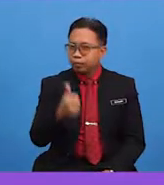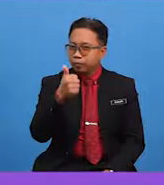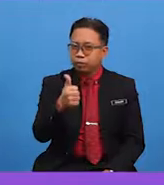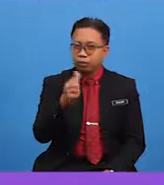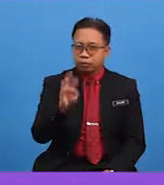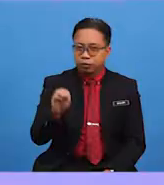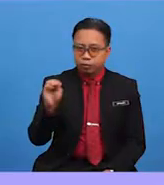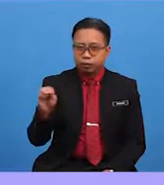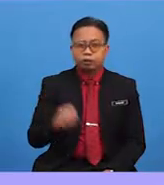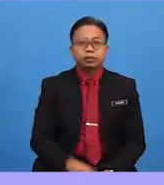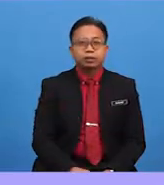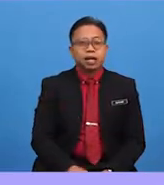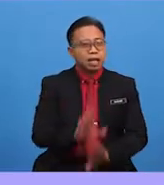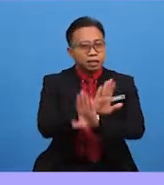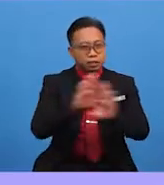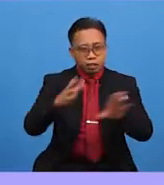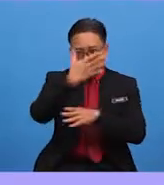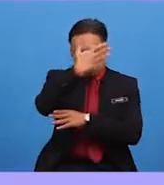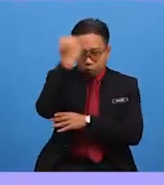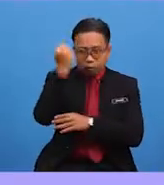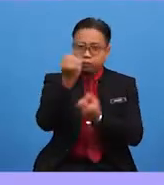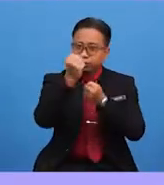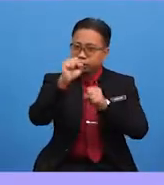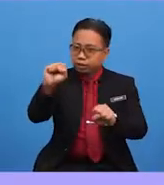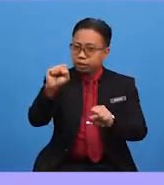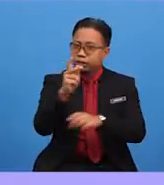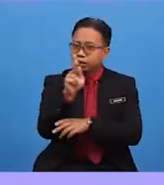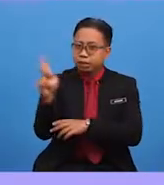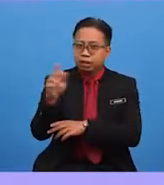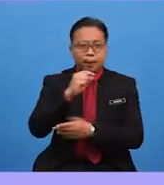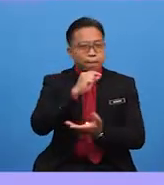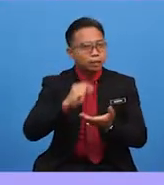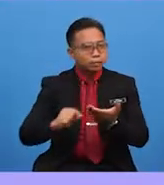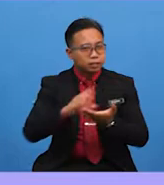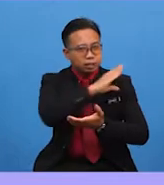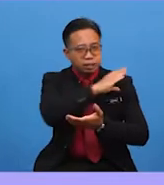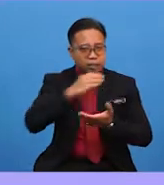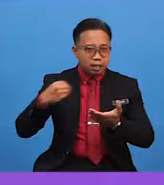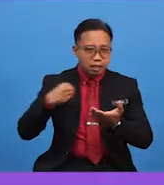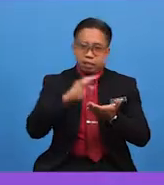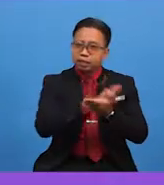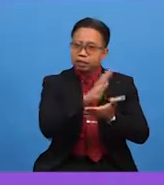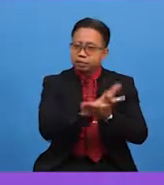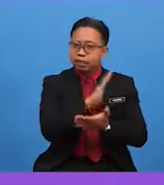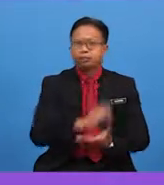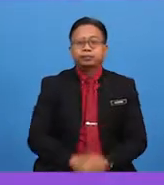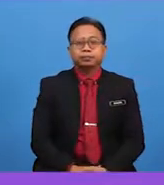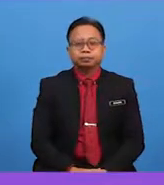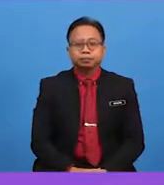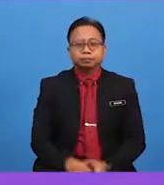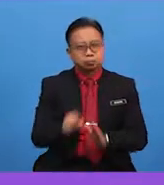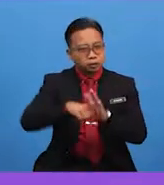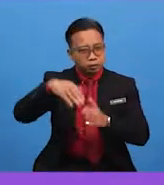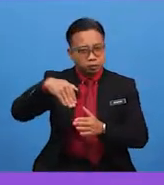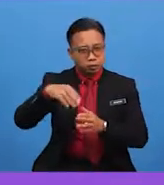Bagus murid-murid. Jangan lupa sediakan pensel dan kertas ya. Sebelum Ustazah